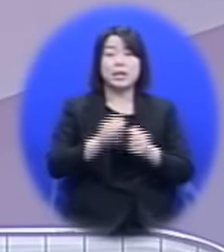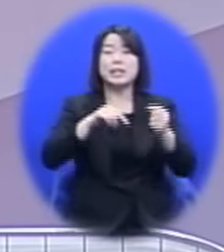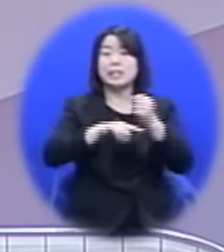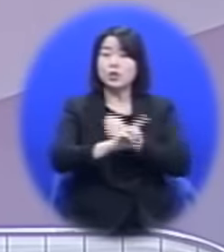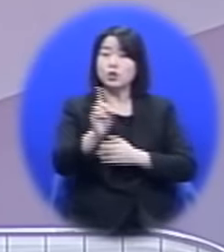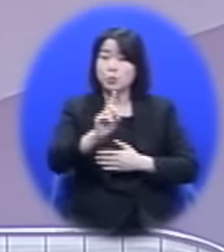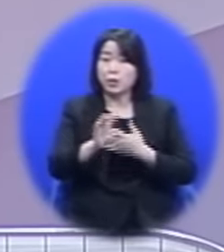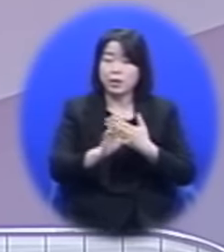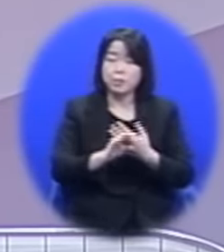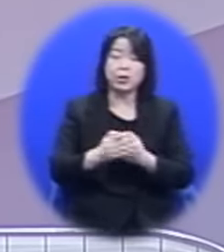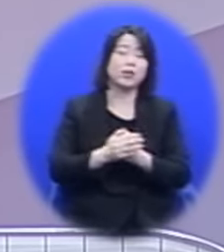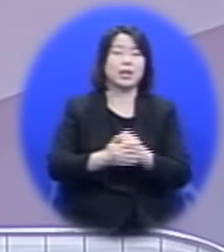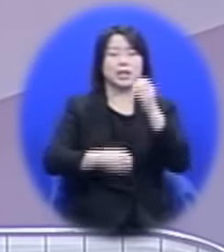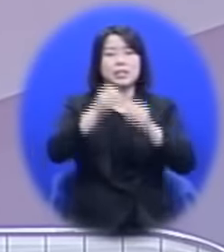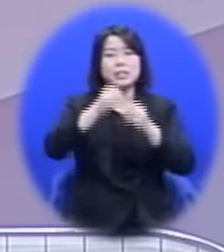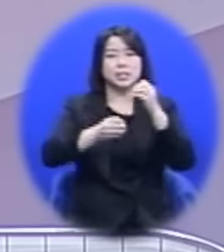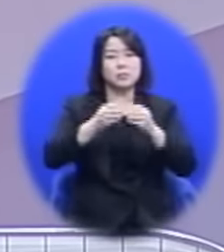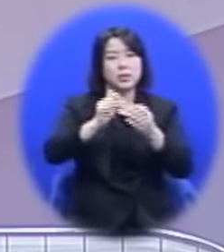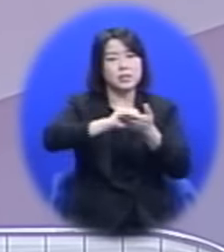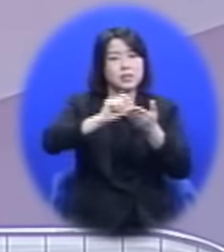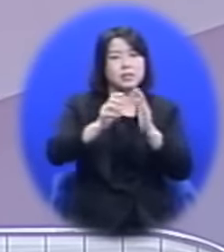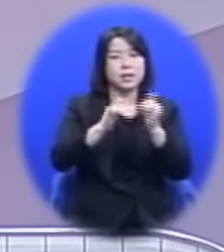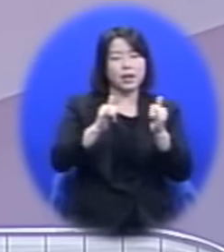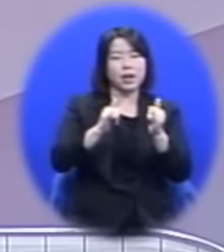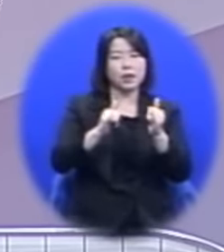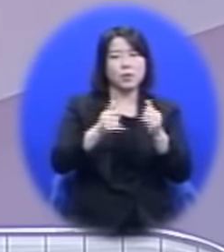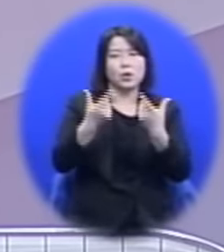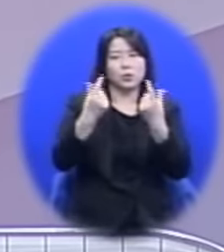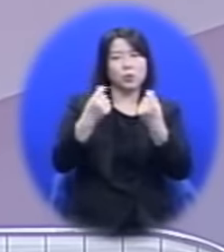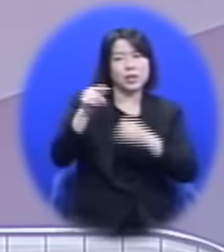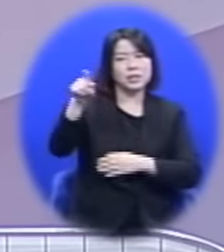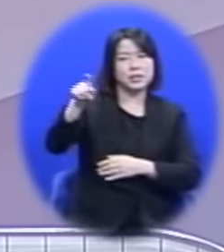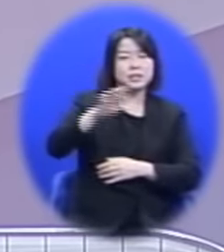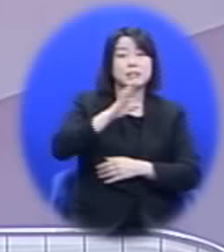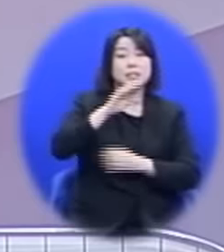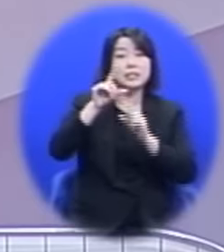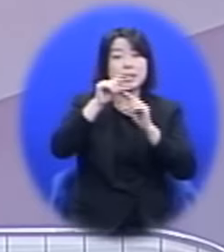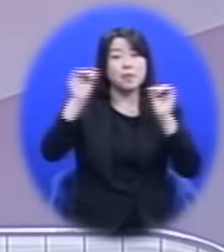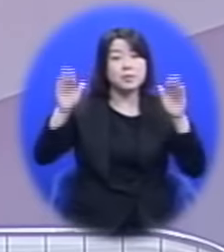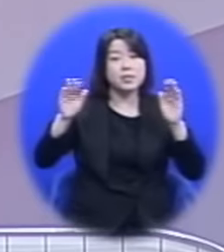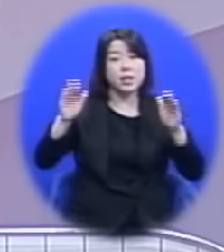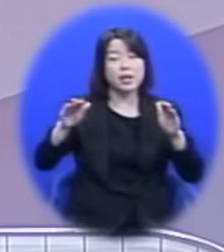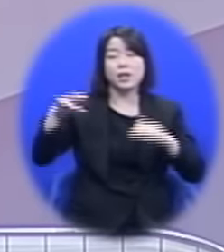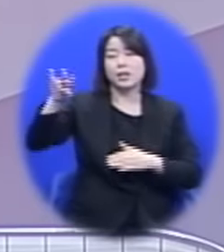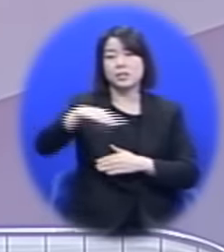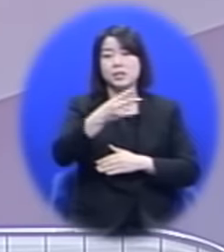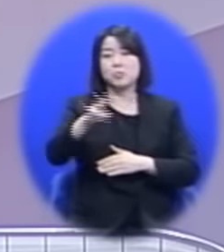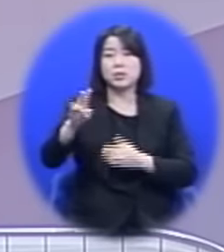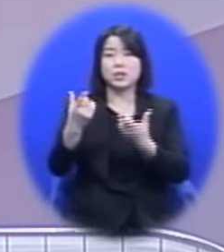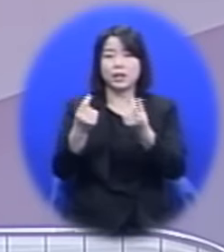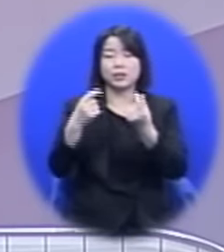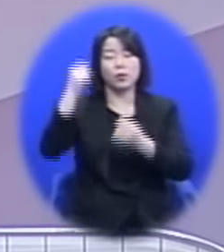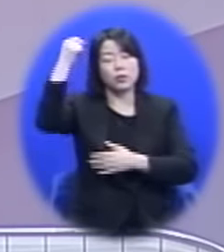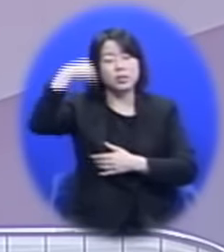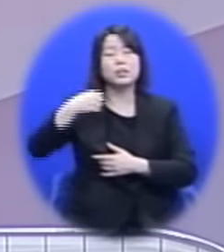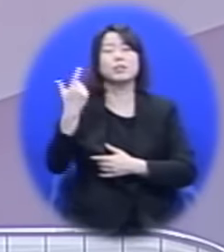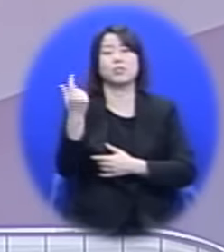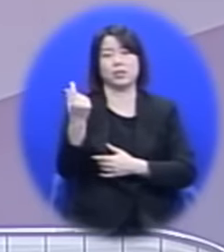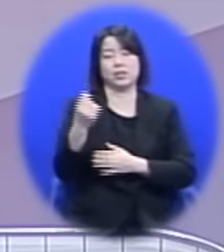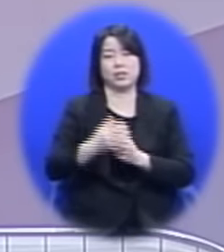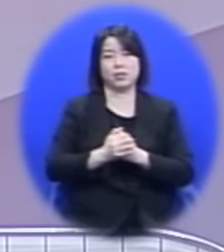이유는 시편 기자 자기가 꼭 그 참새와 제비 같다고 느꼈기 때문이 아닌가 싶습니다. 이